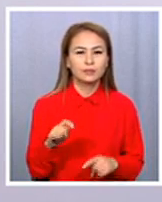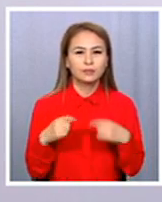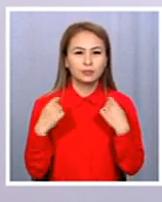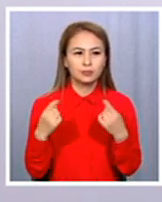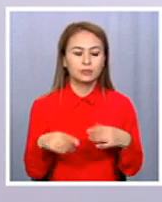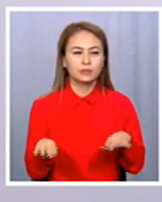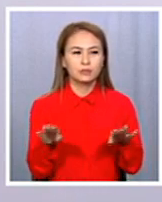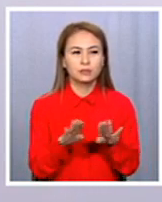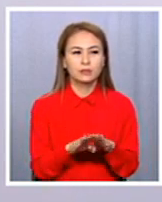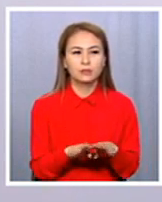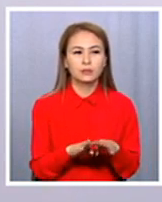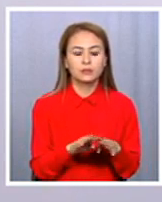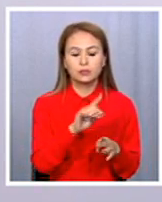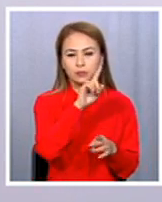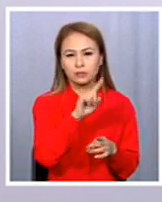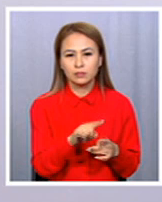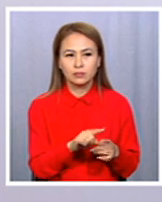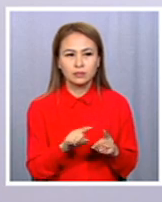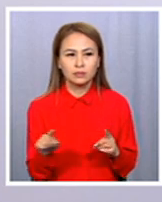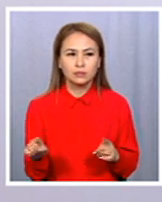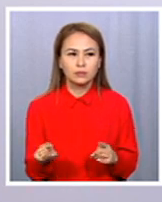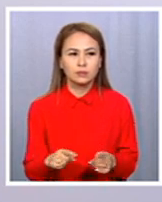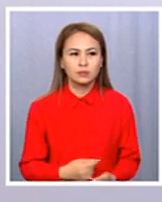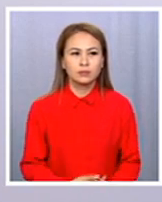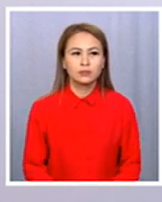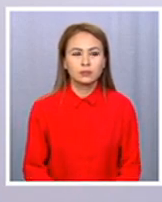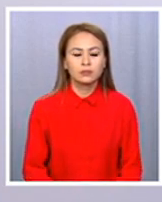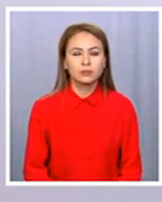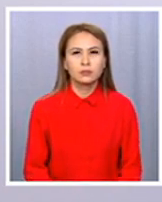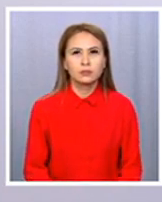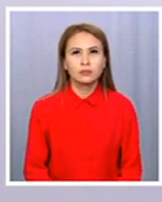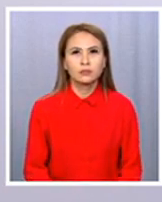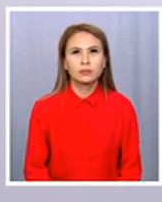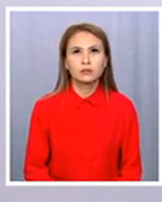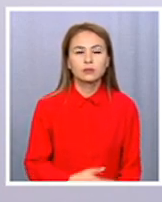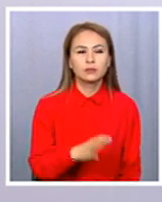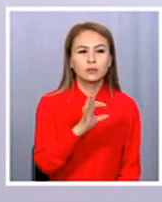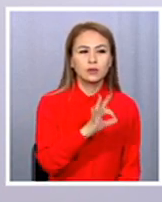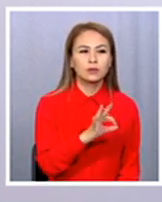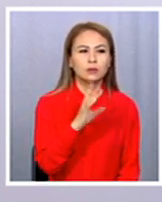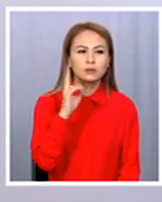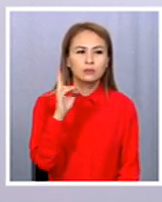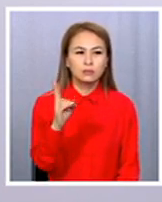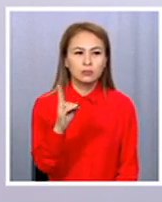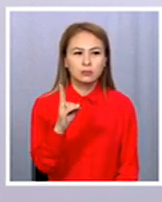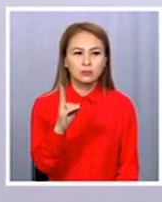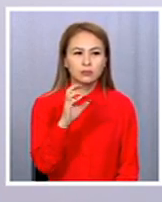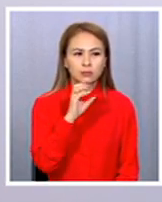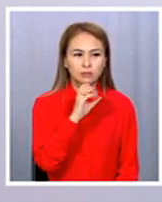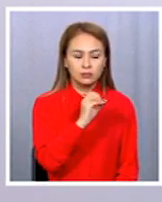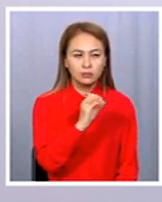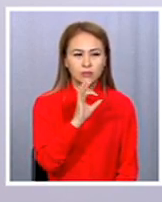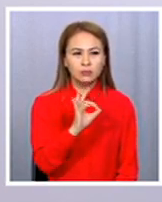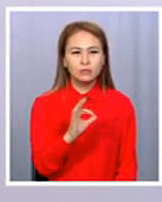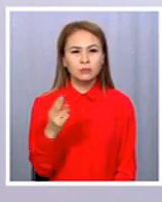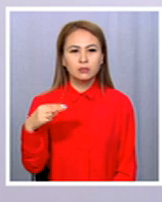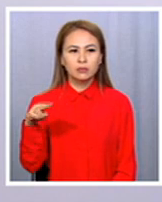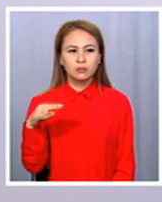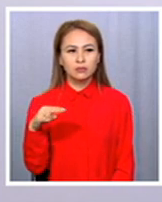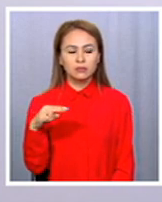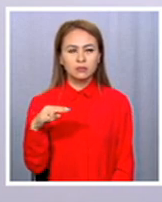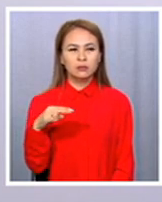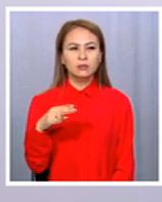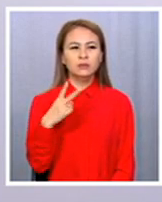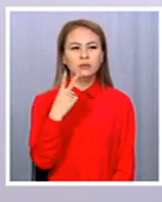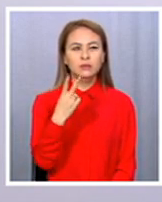ол доғал бұрыш. Бұл жерде ОК сәулесі осы ЕОД бұрышын 2